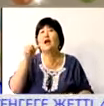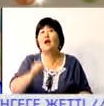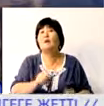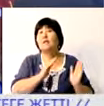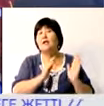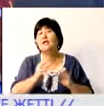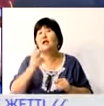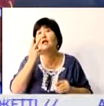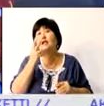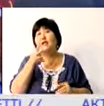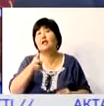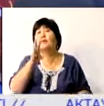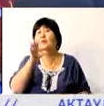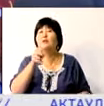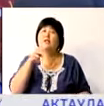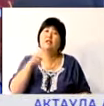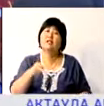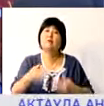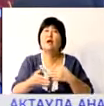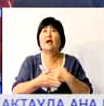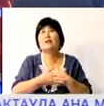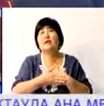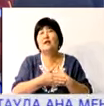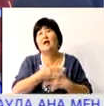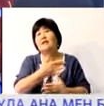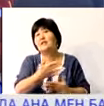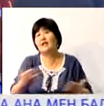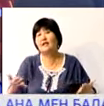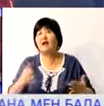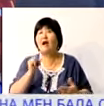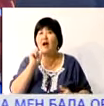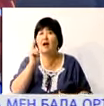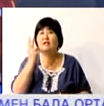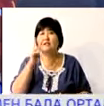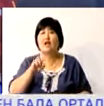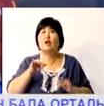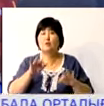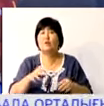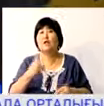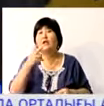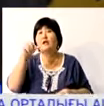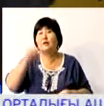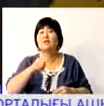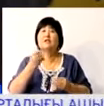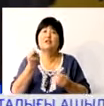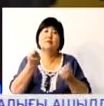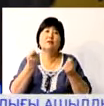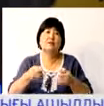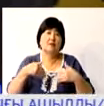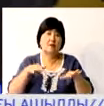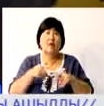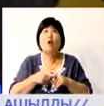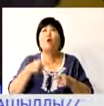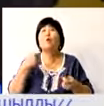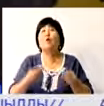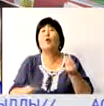2 мыңнан 2 жарымға шейін заттарға акция отырады. екі апта сайын ауыстырады. Арай Сити Мол сауда